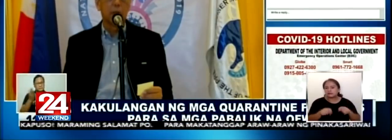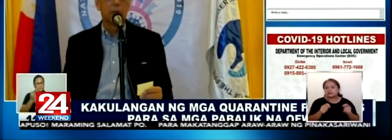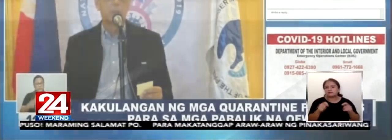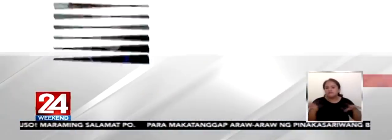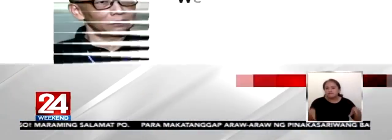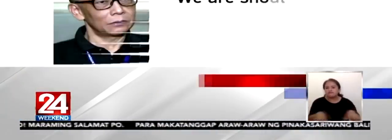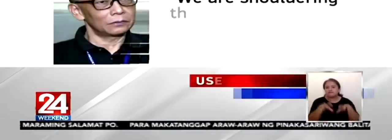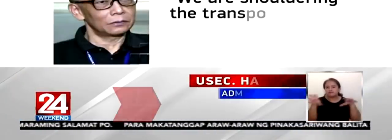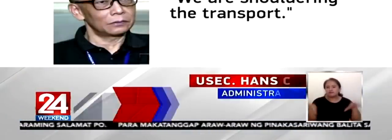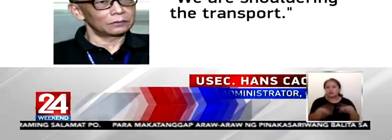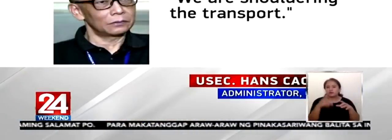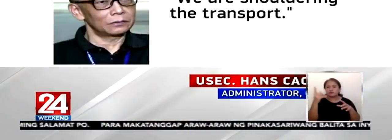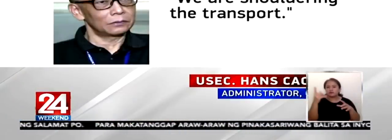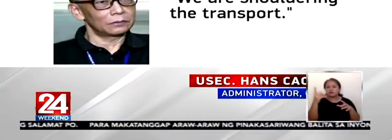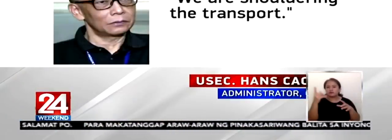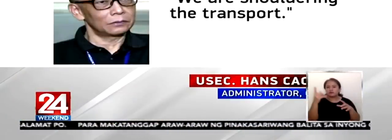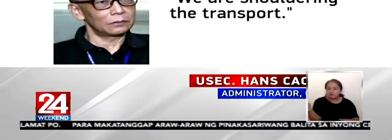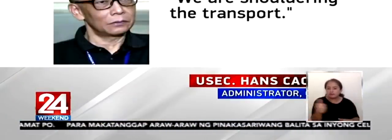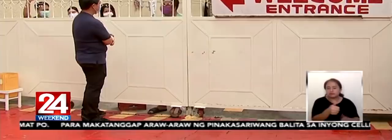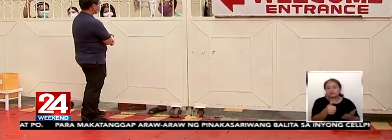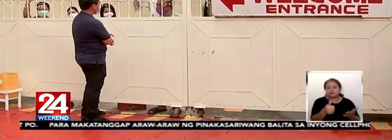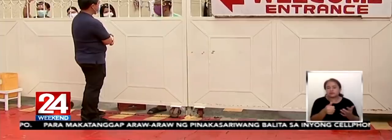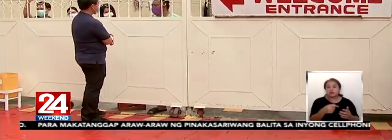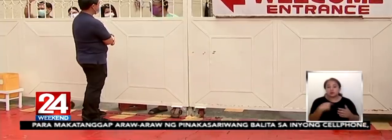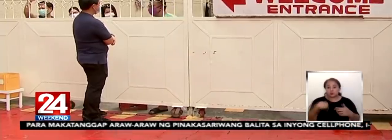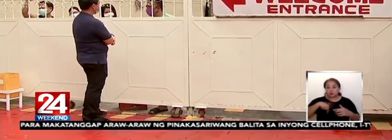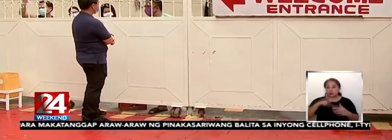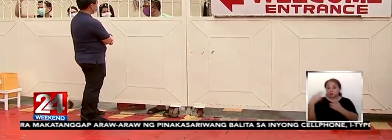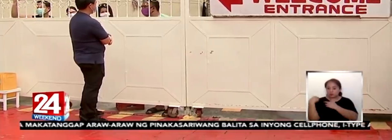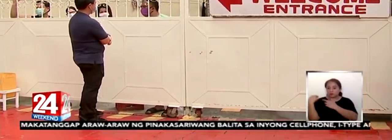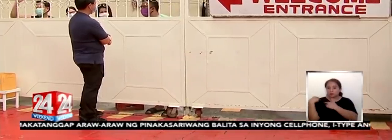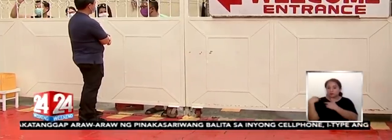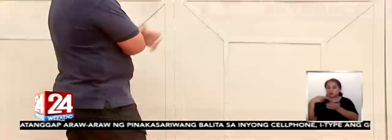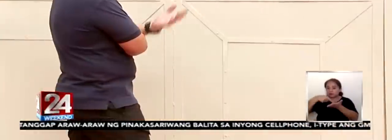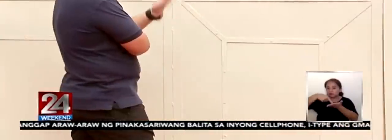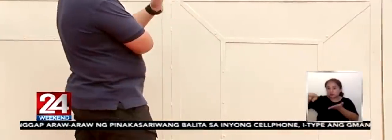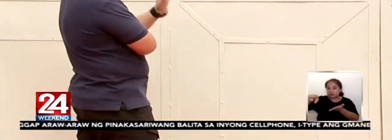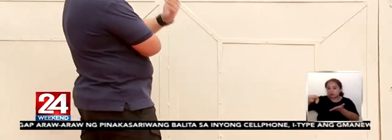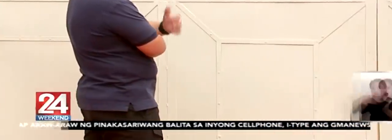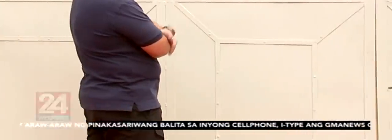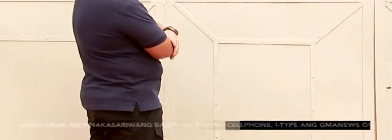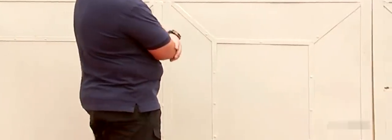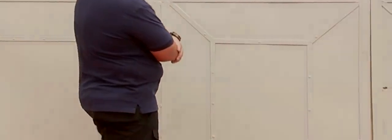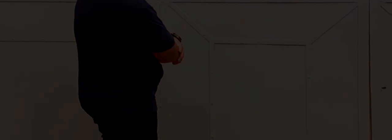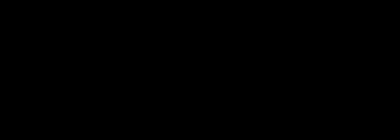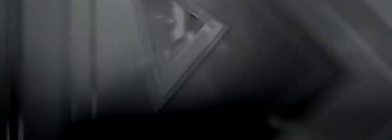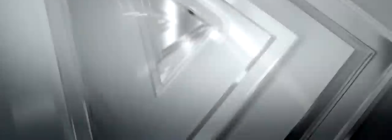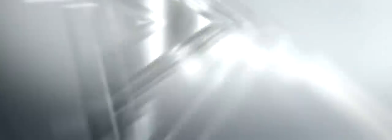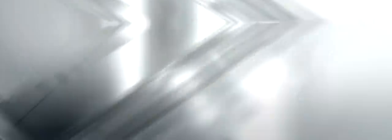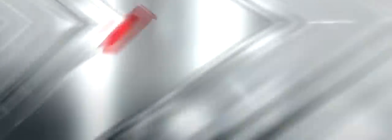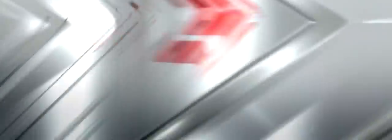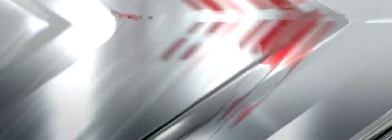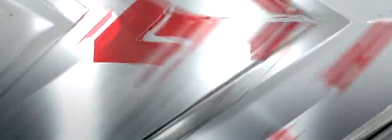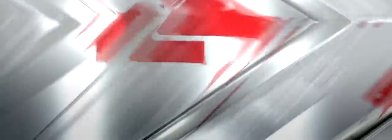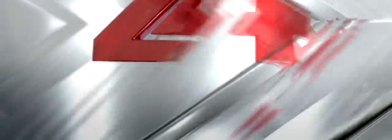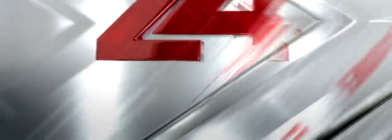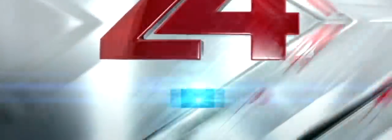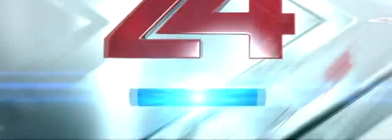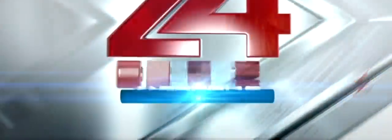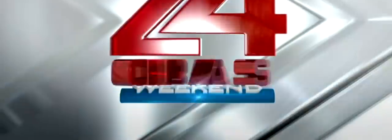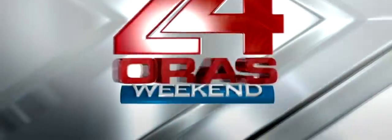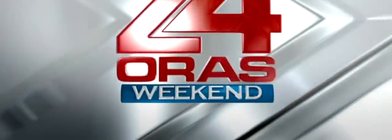transportation arrangement. We are shouldering the transport. Rafi Tima nakatutok, 24 oras.